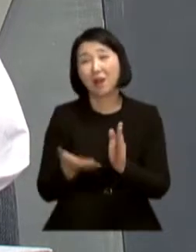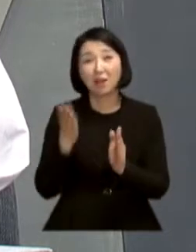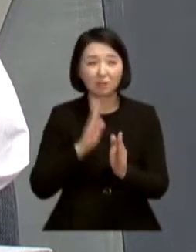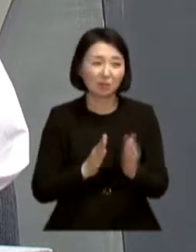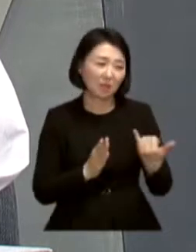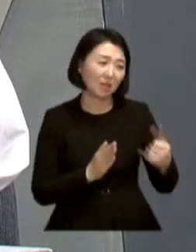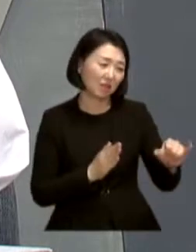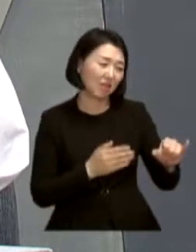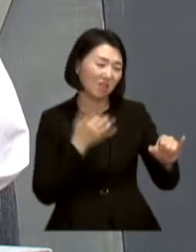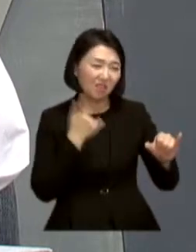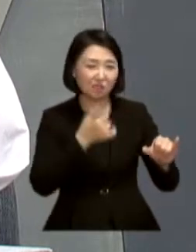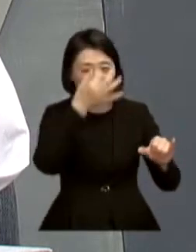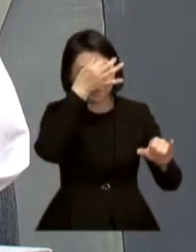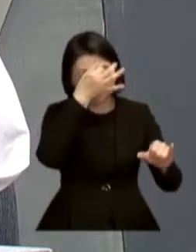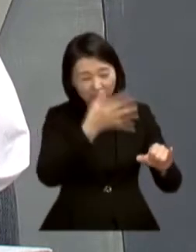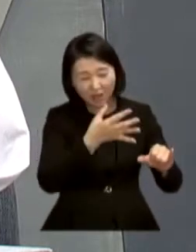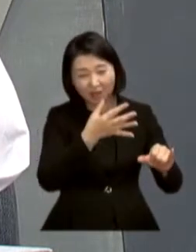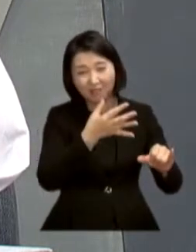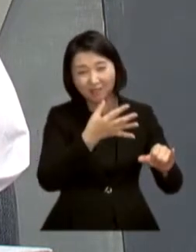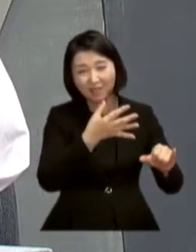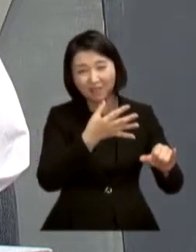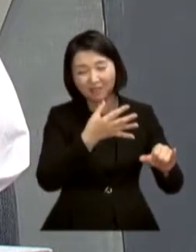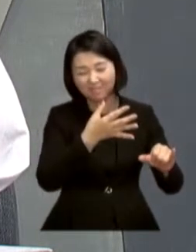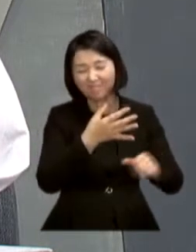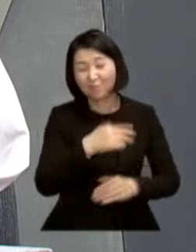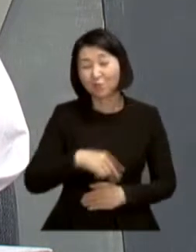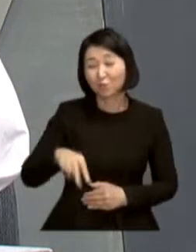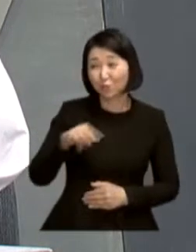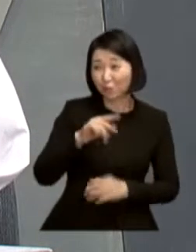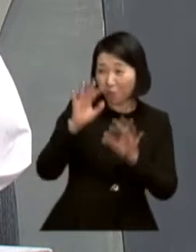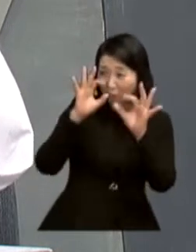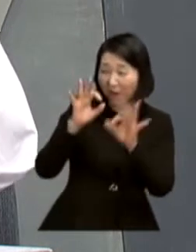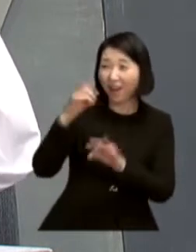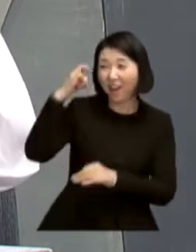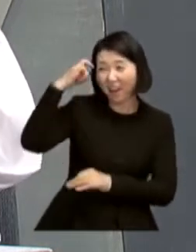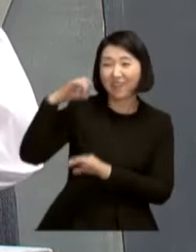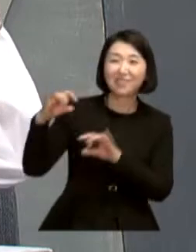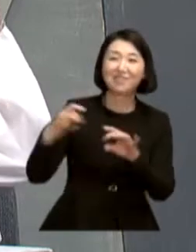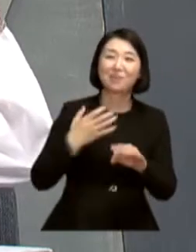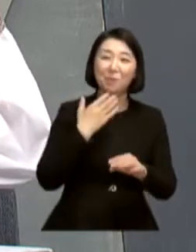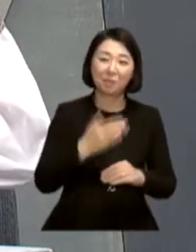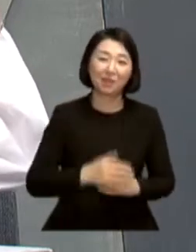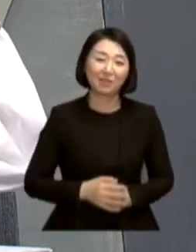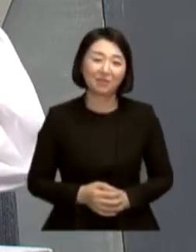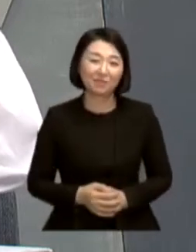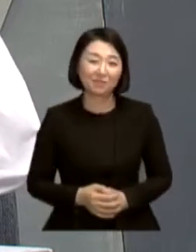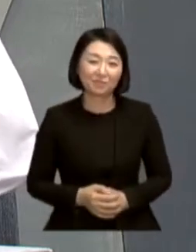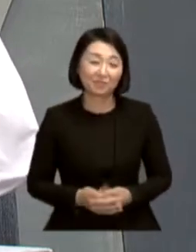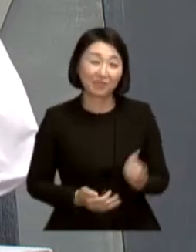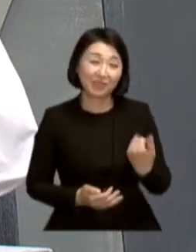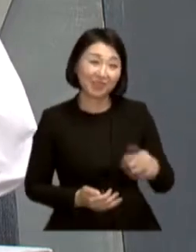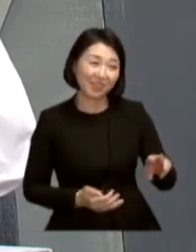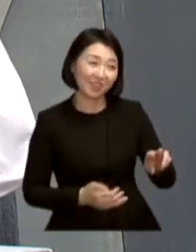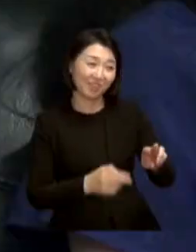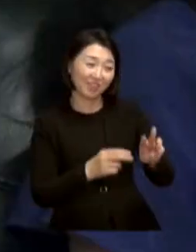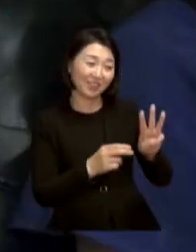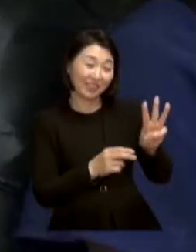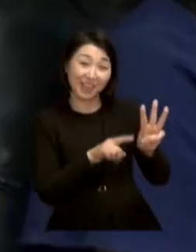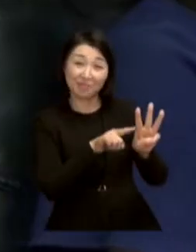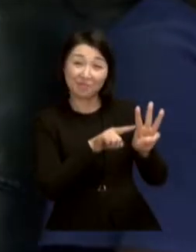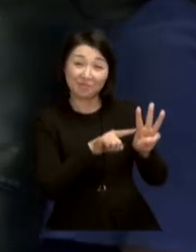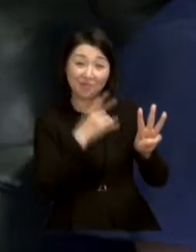느껴졌는데 우리 지금 객석에 앉아있는 우리 자녀분들도 부모님에게 한번 한마디 했으면 좋을 것